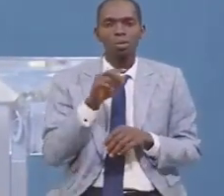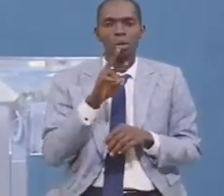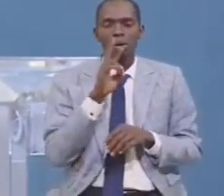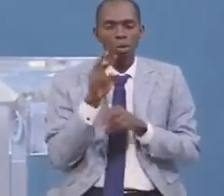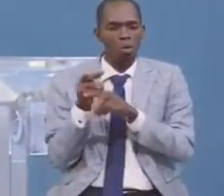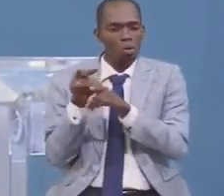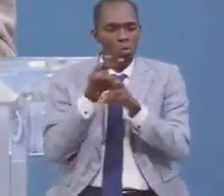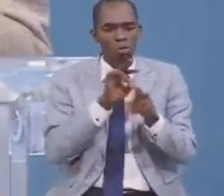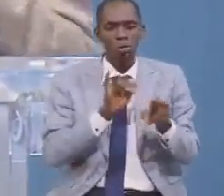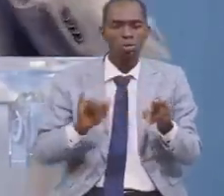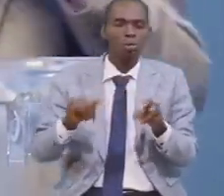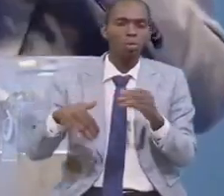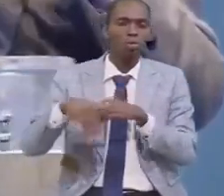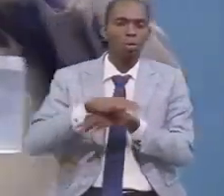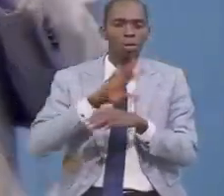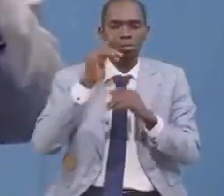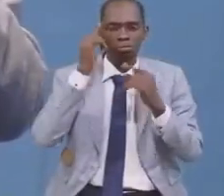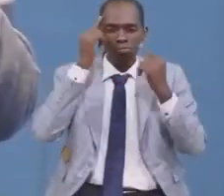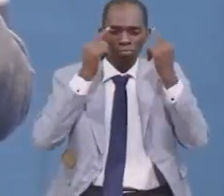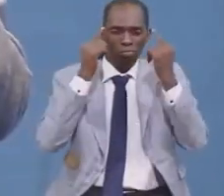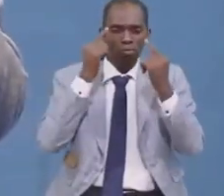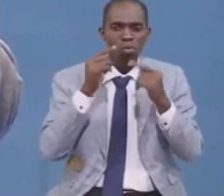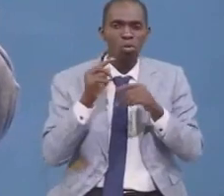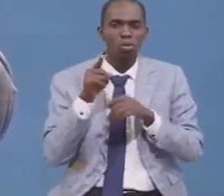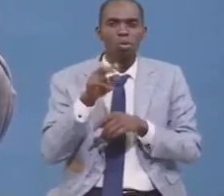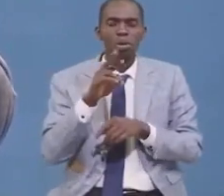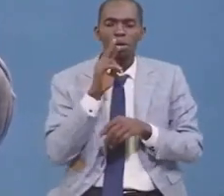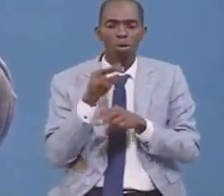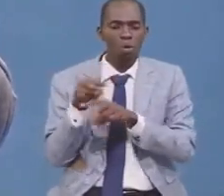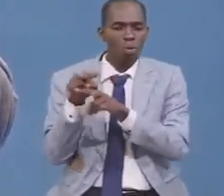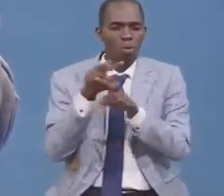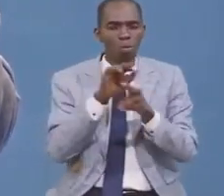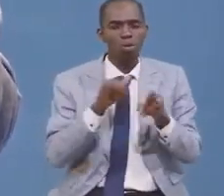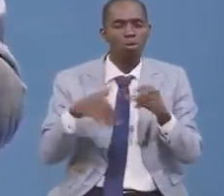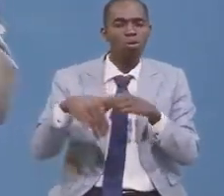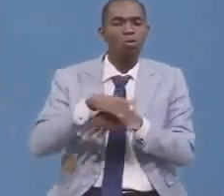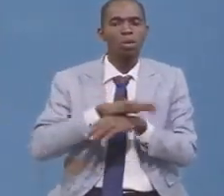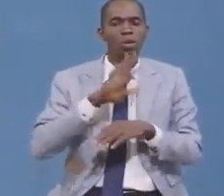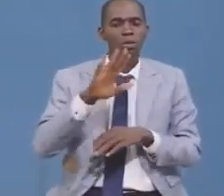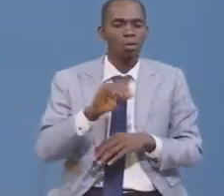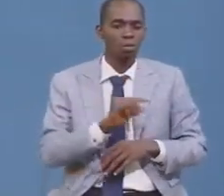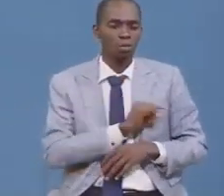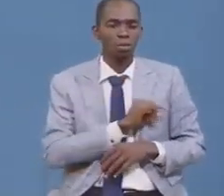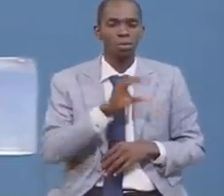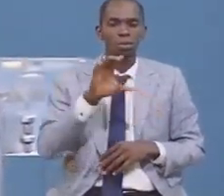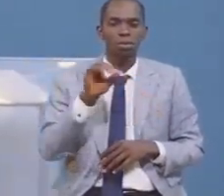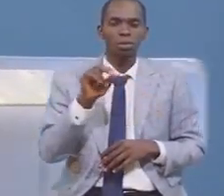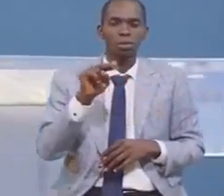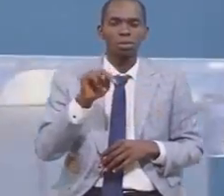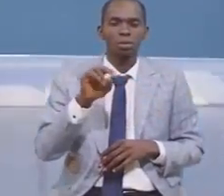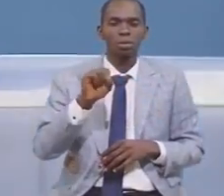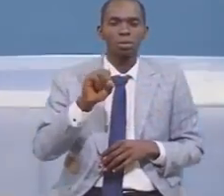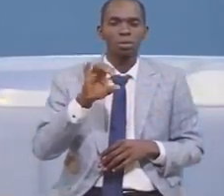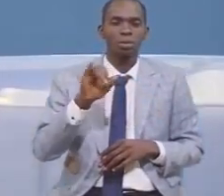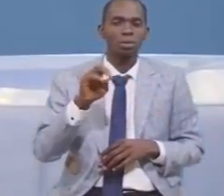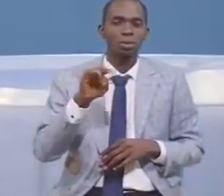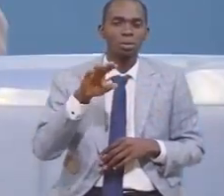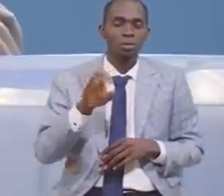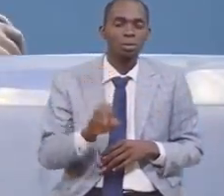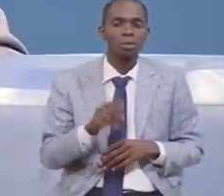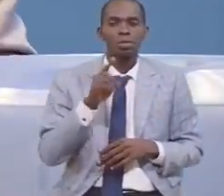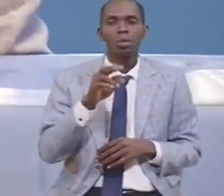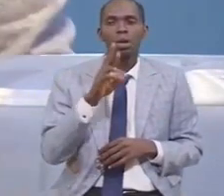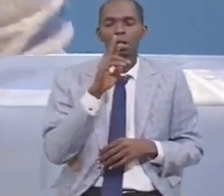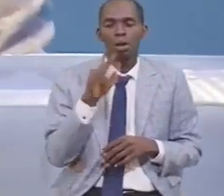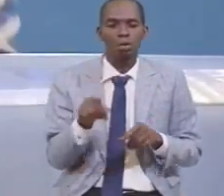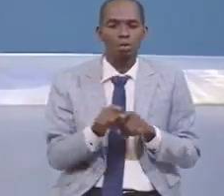thoughts. మీ ఆలోచనలు గమనించుకుంటున్నారు. You're watching over your conscience. మీ మనస్సాక్షిని గమనించుకుంటున్నారు. You're watching over your